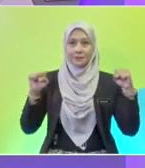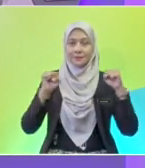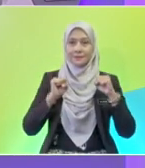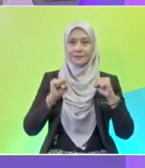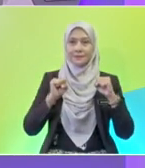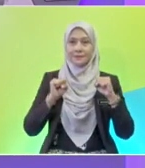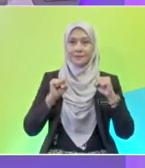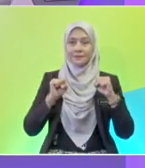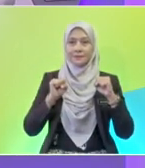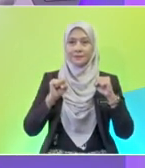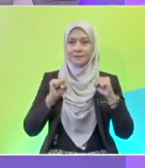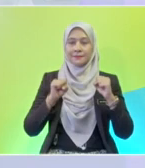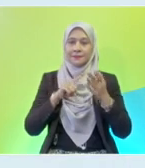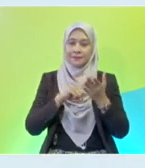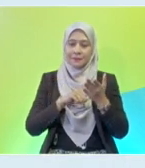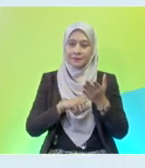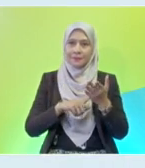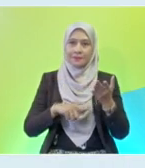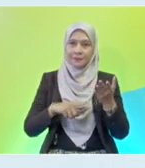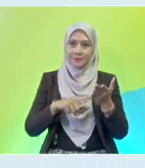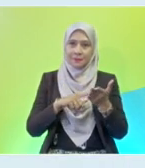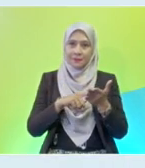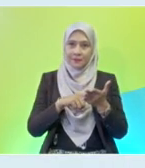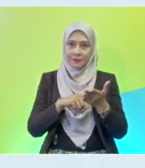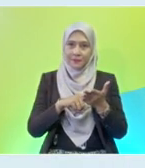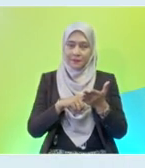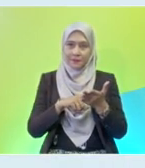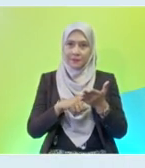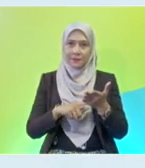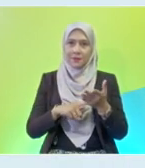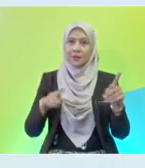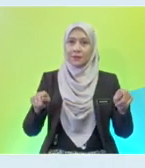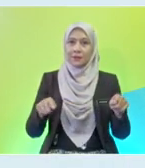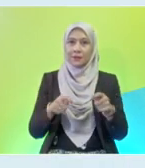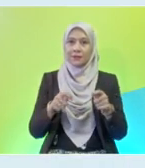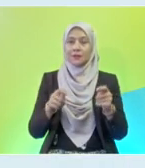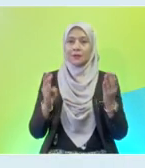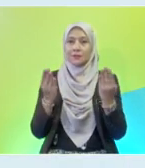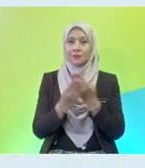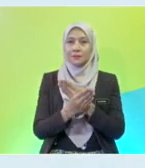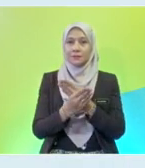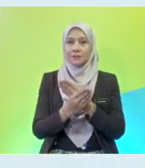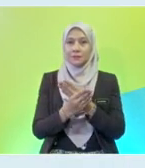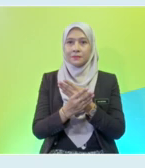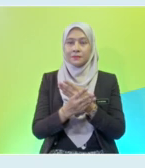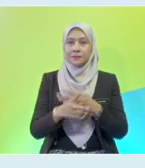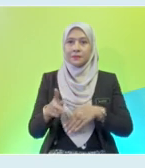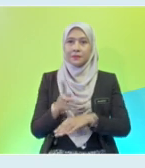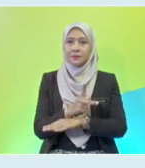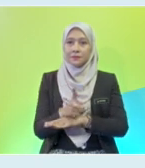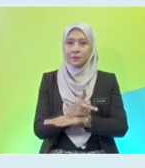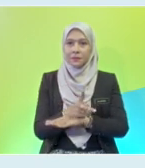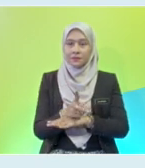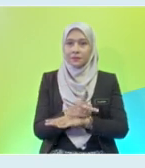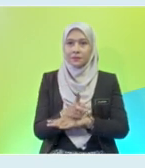bertanya apakah kadal tidak balas pura tuh jadi di sini murid-murid perlu tahu macam mana